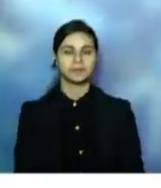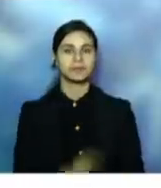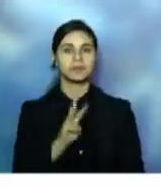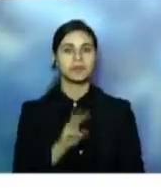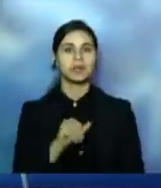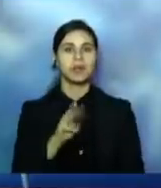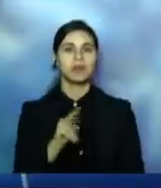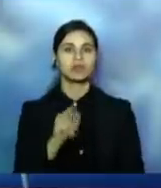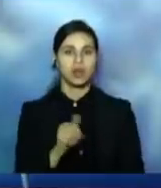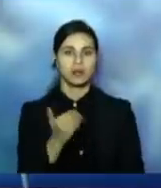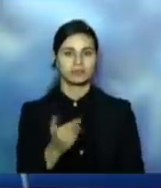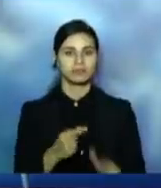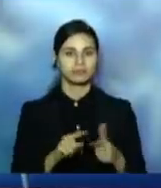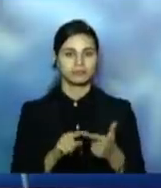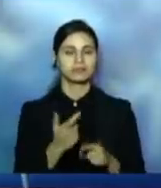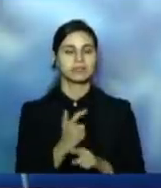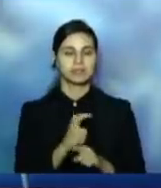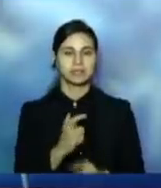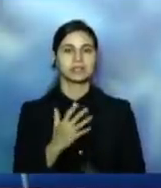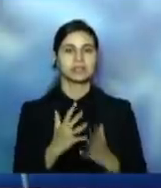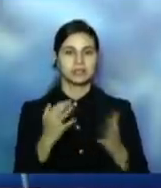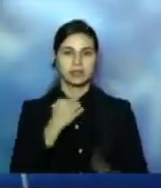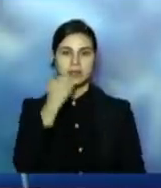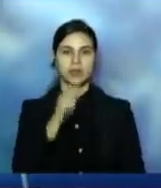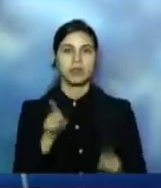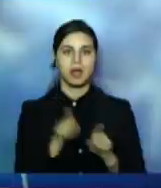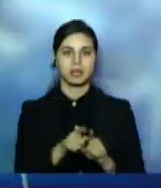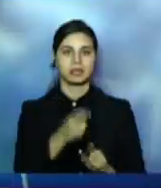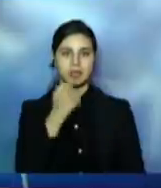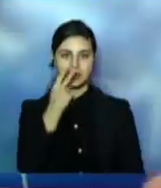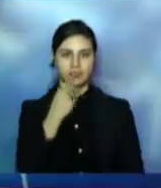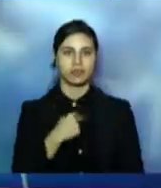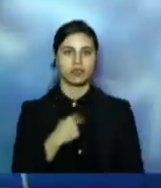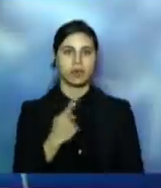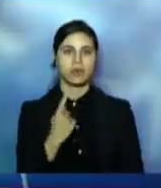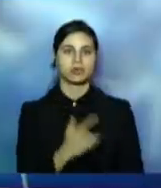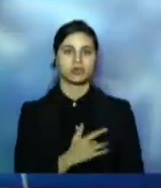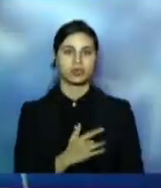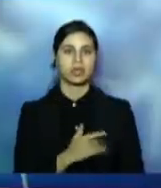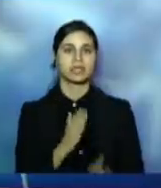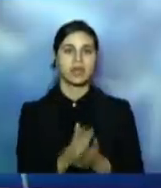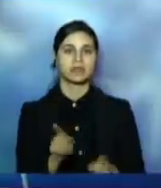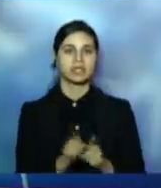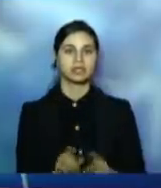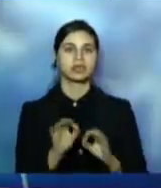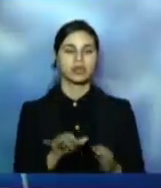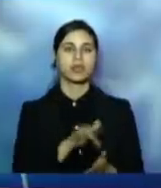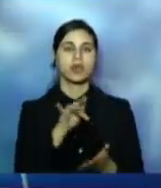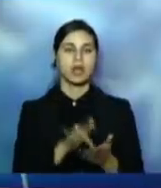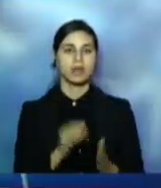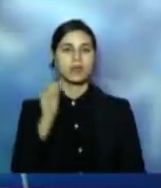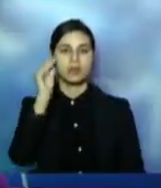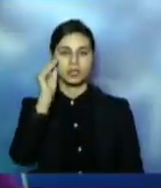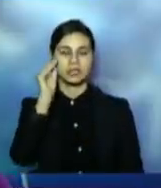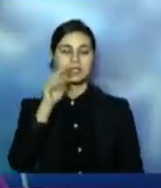მამუკა. ბატონო მამუკა, ძალიან დიდი მადლობა იმისათვის, რომ ასე ერთგულად გვიყურებთ. გაქვთ ასეთი სწორი მოქალაქეობრივი